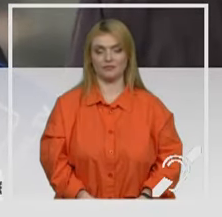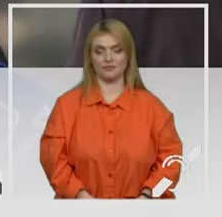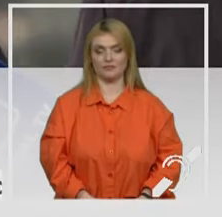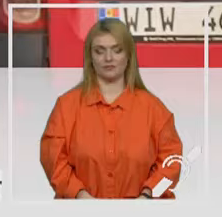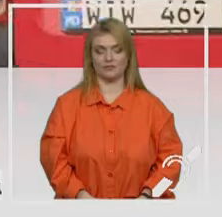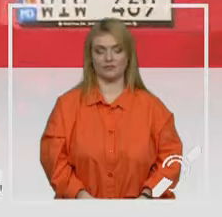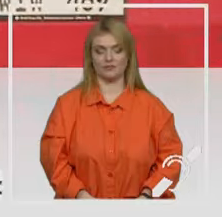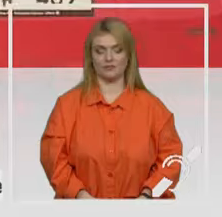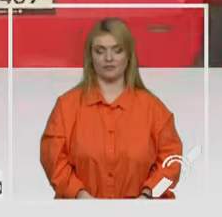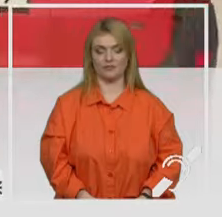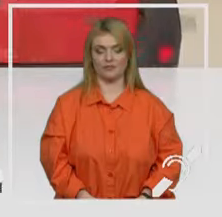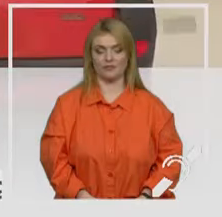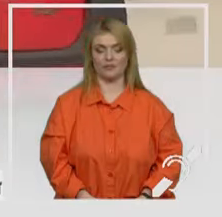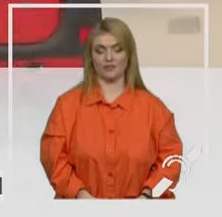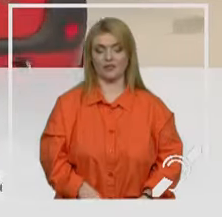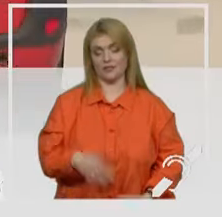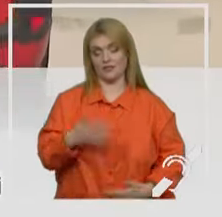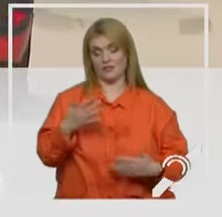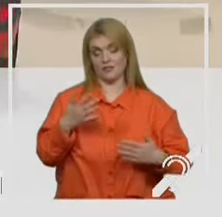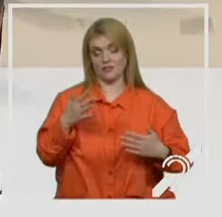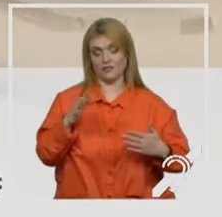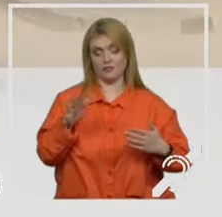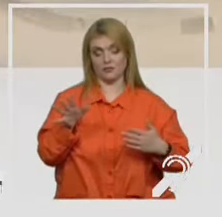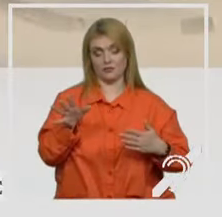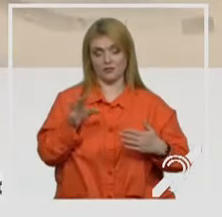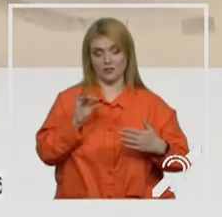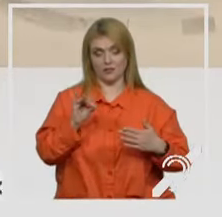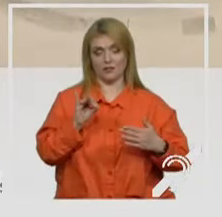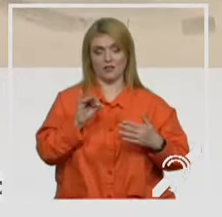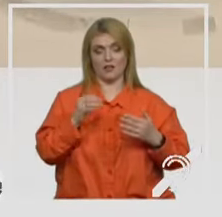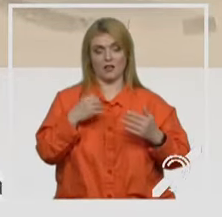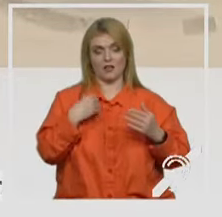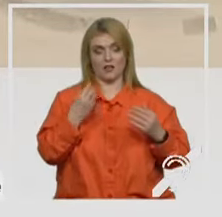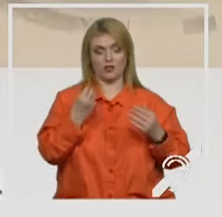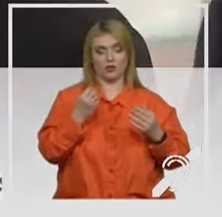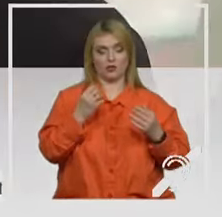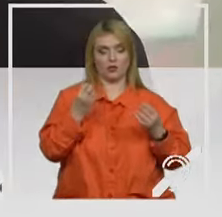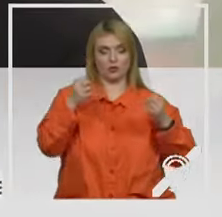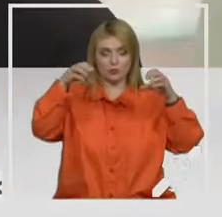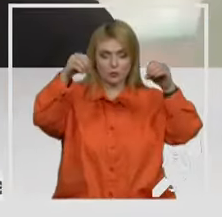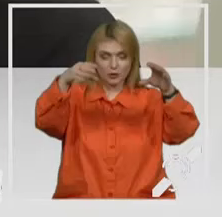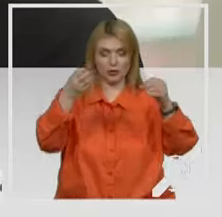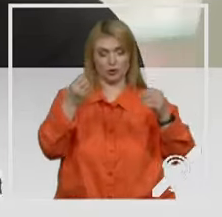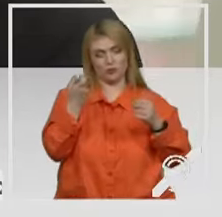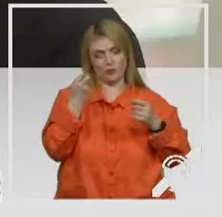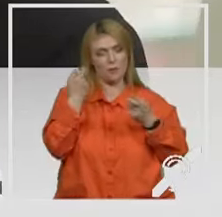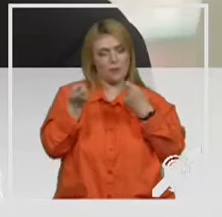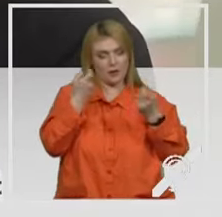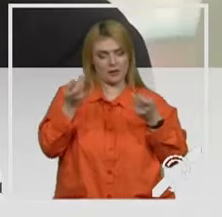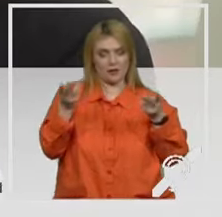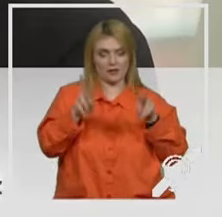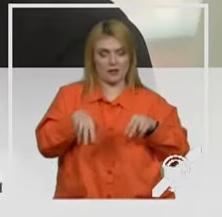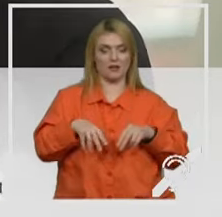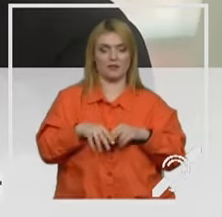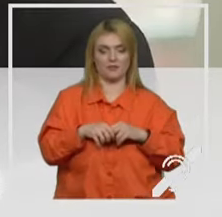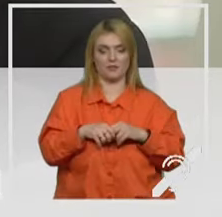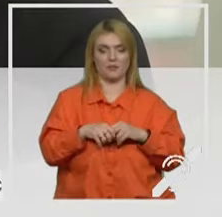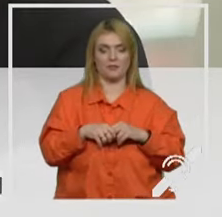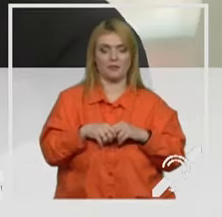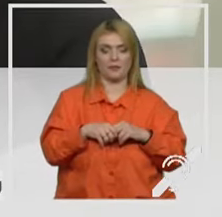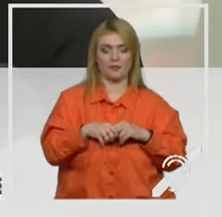pentru că trebuie să asigurăm cetățenilor că deversați frochierea și condiții de igienă și iluminat. So we have seen it's really a very modern border